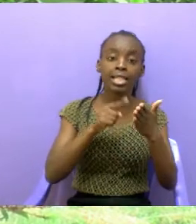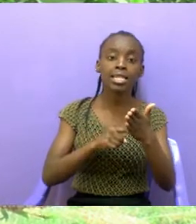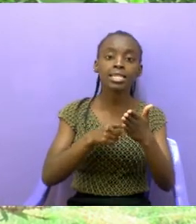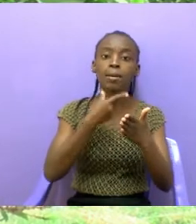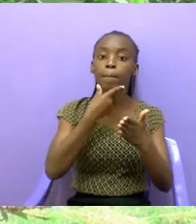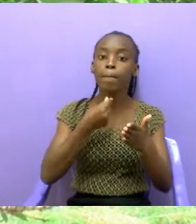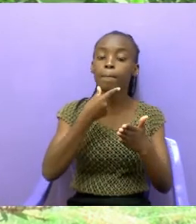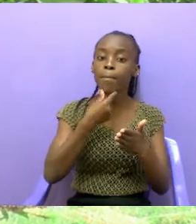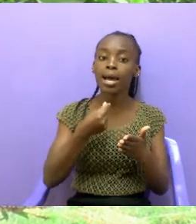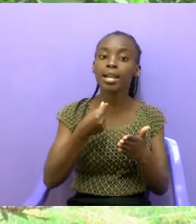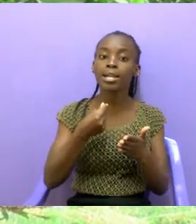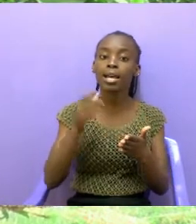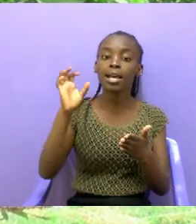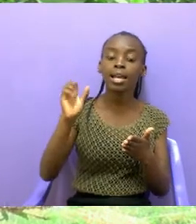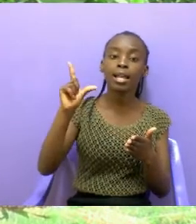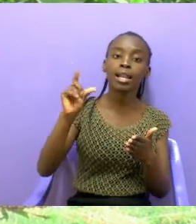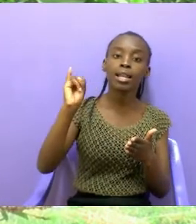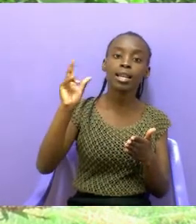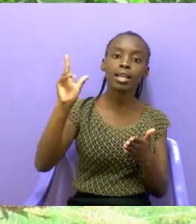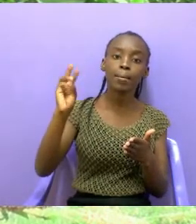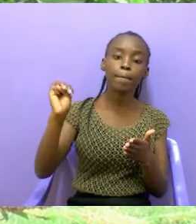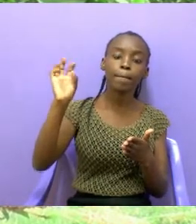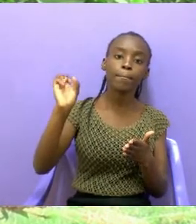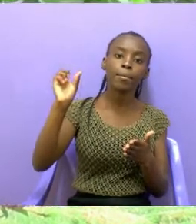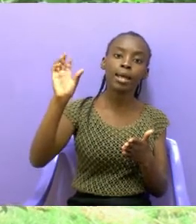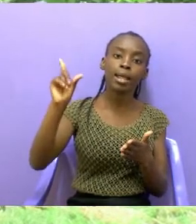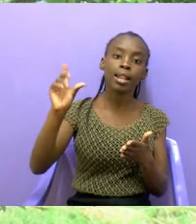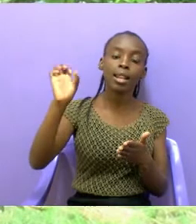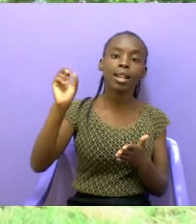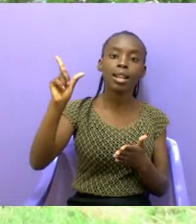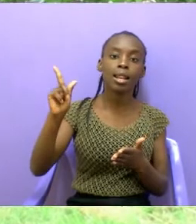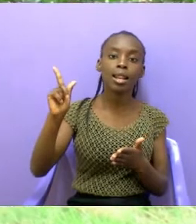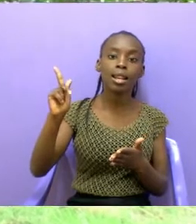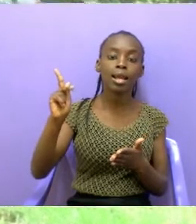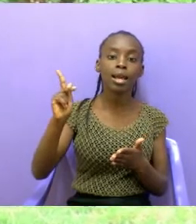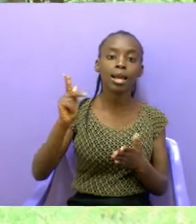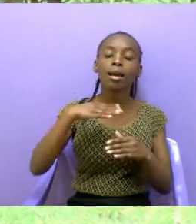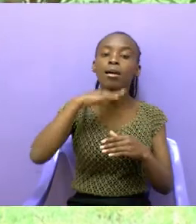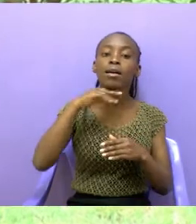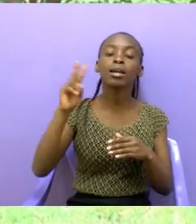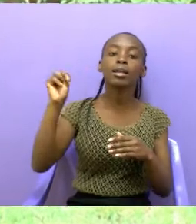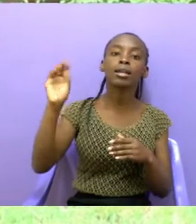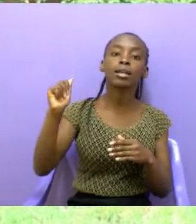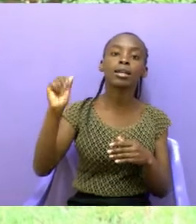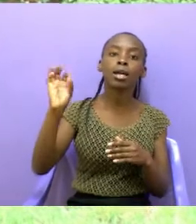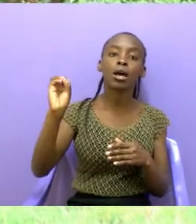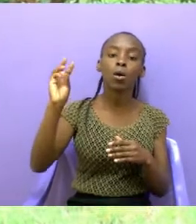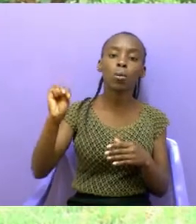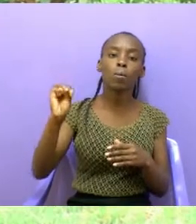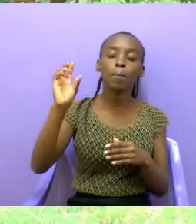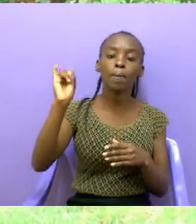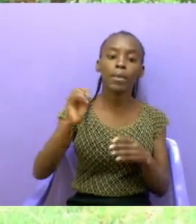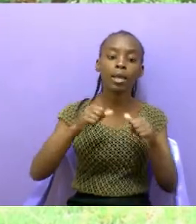bwana ambaye anaitwa Elimelech akafa. Naomi akabakia mjane. Kumbuka chakula si shida, lakini kuna shida